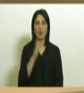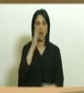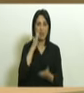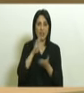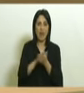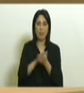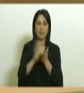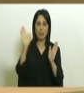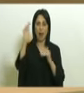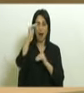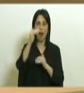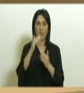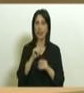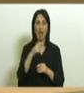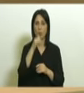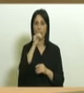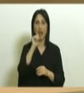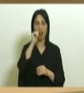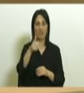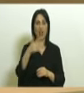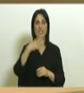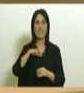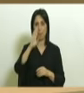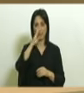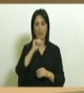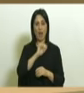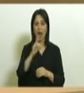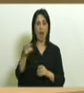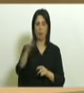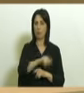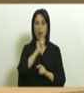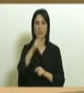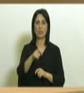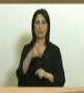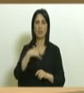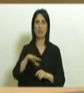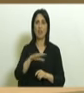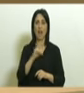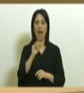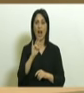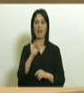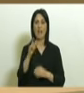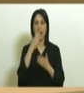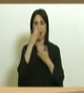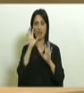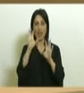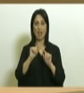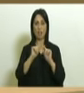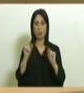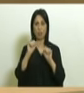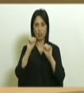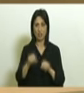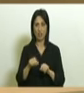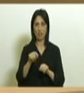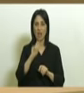გაქვთ ხაზზე თუ რა? რატო არ შეგიძლიათ თქვათ, რომ ხვალ საქართველოს წერს არ შემოუშვებთ ქვეყანაში? და კანდელაკი ეხა წაგიკითხავთ კანონის მუხს, რომელთაც შეგიძლიათ